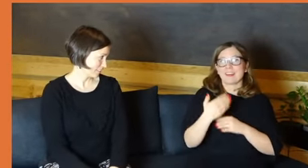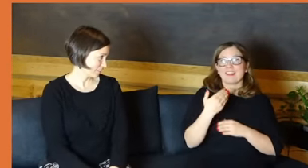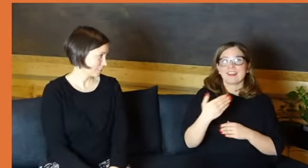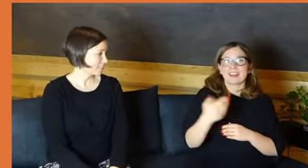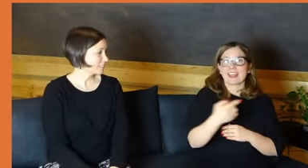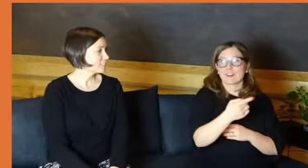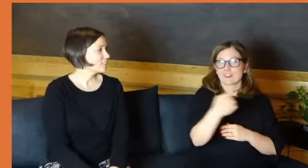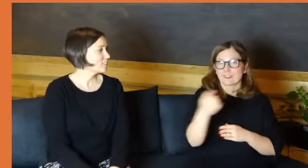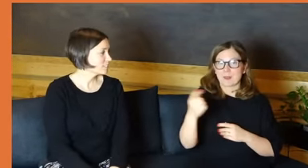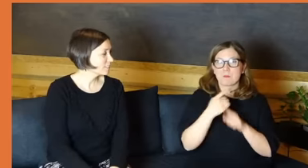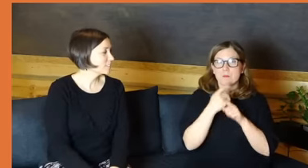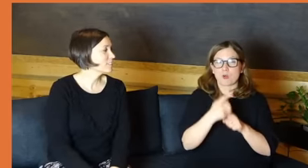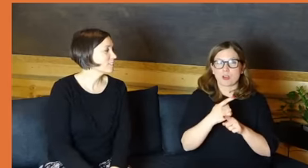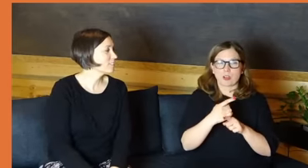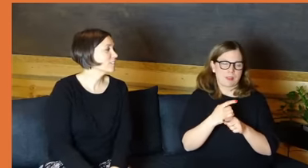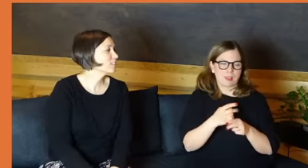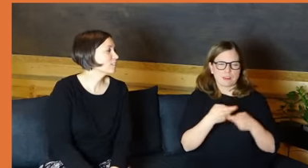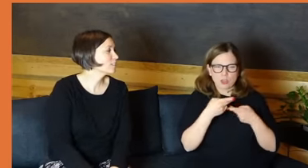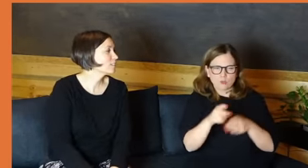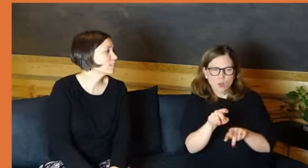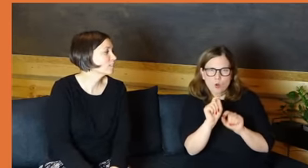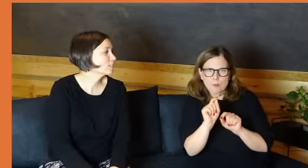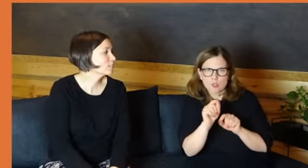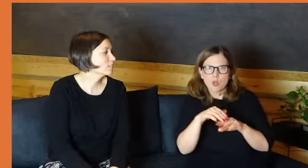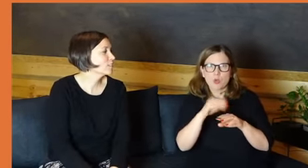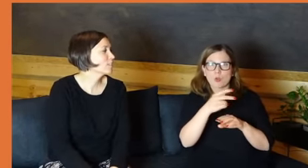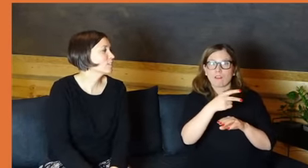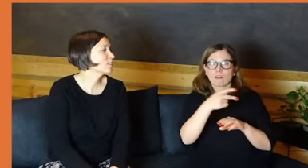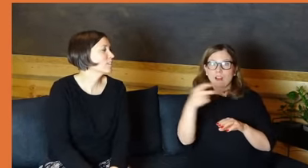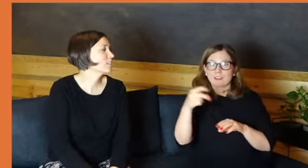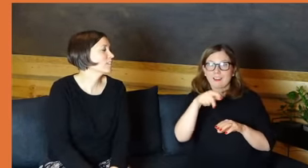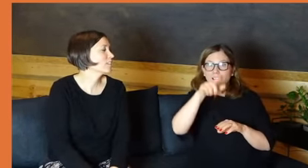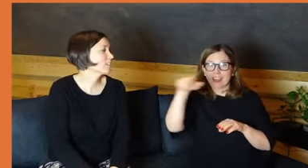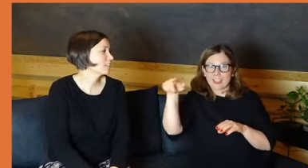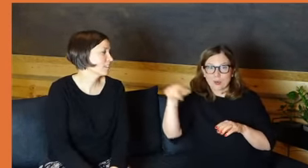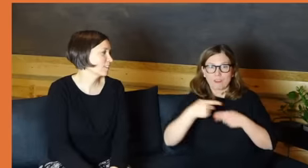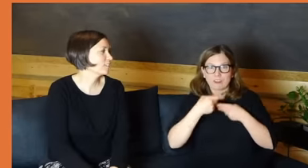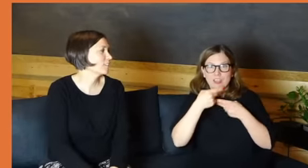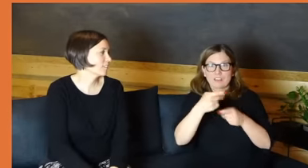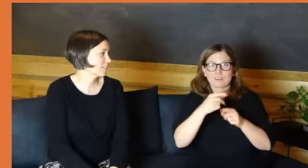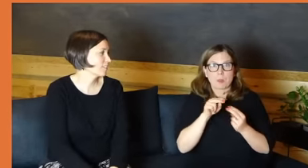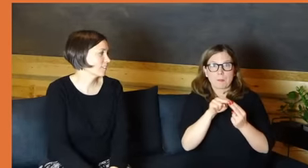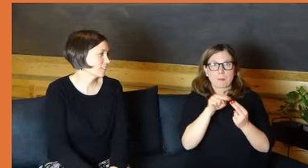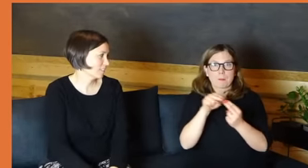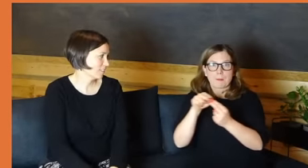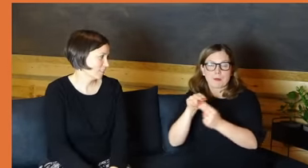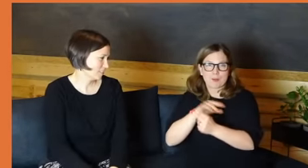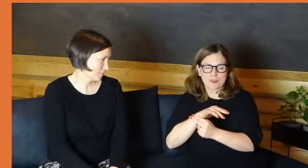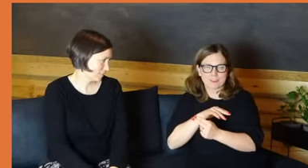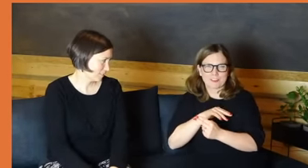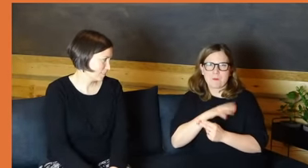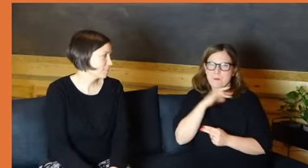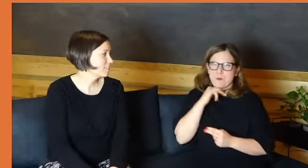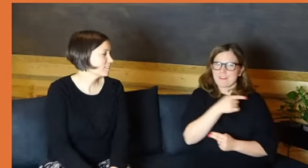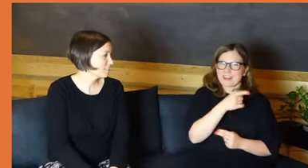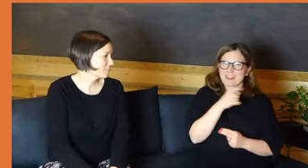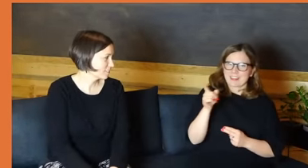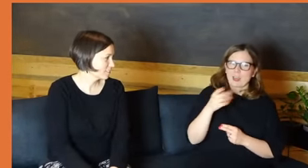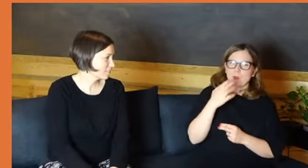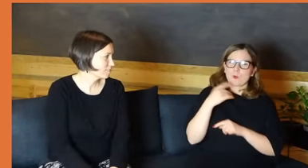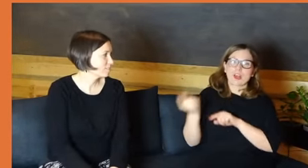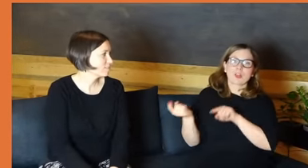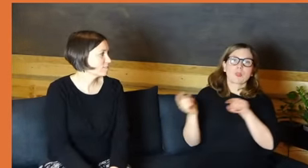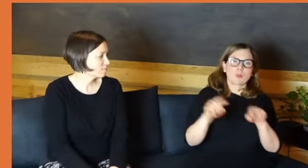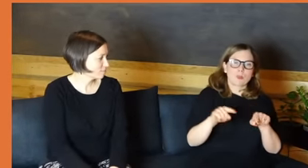että yli 200 oli porukkaa. Ja me ollaan oikein tyytyväisiä, että kaikki ketkä pääsitte livenä, niin tulitte ja saatiin